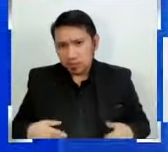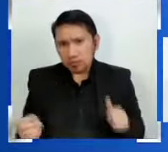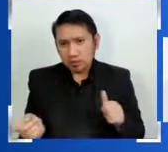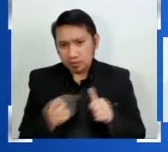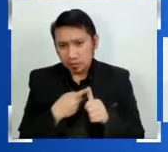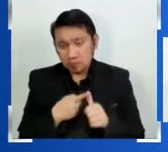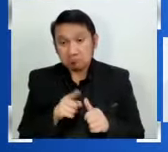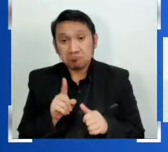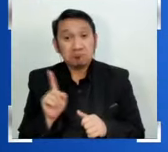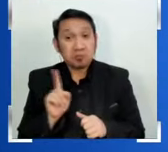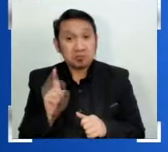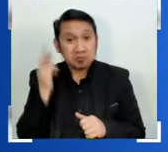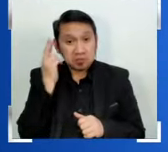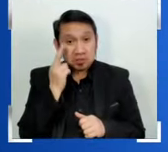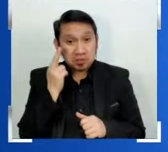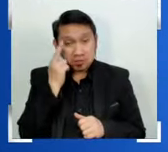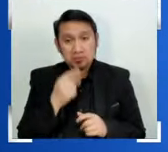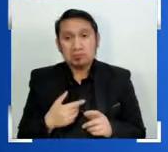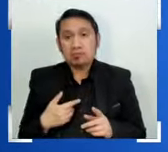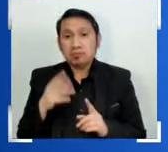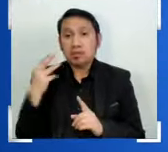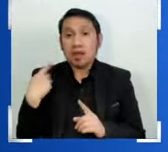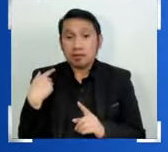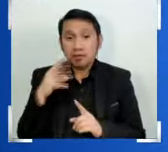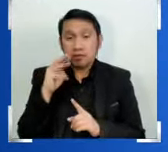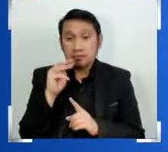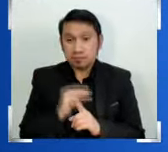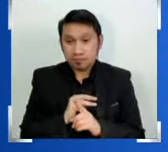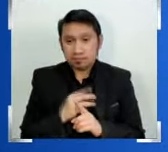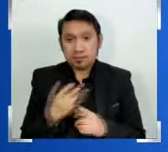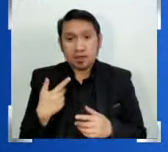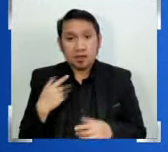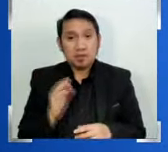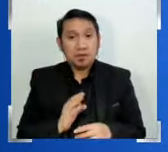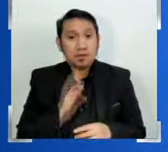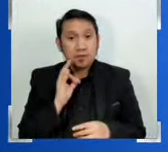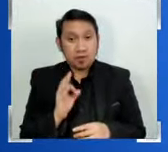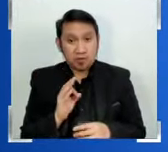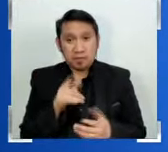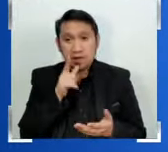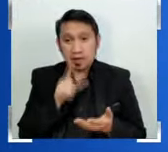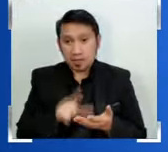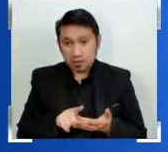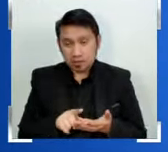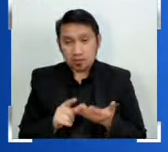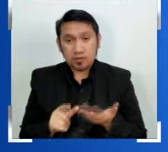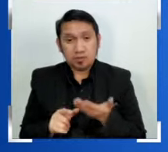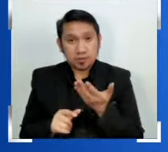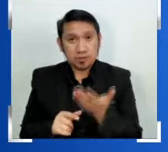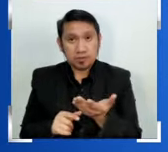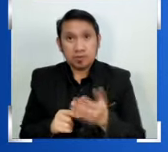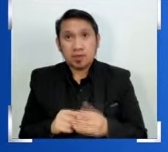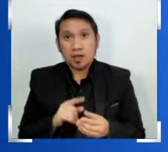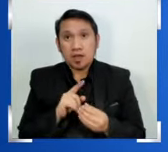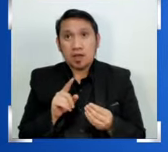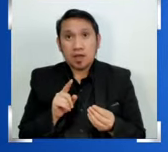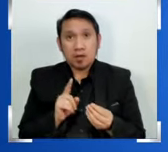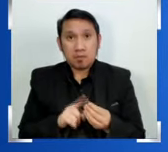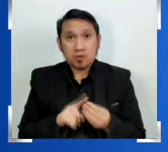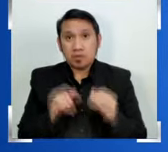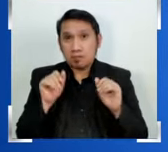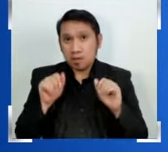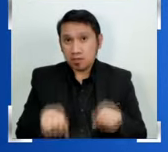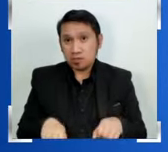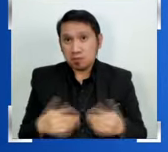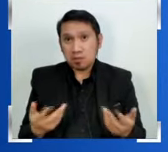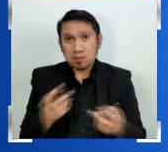nito. March, meron tayong formal letter to the NPI to investigate the possible poisoning. So the reason for